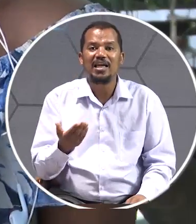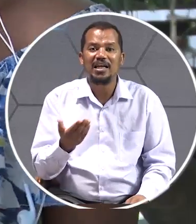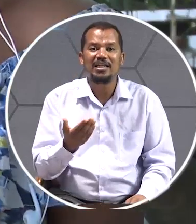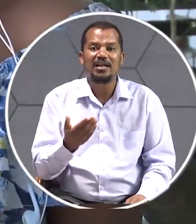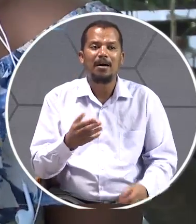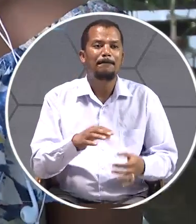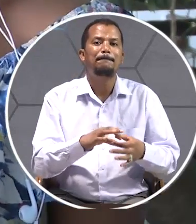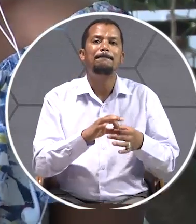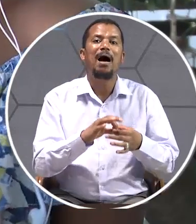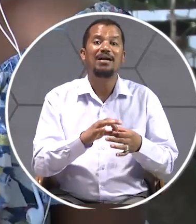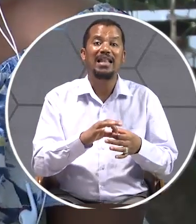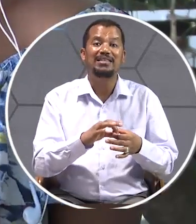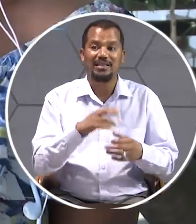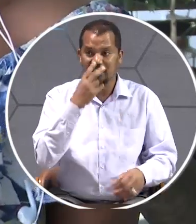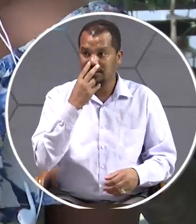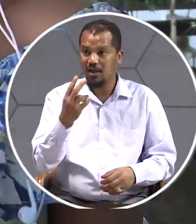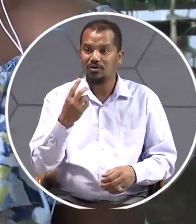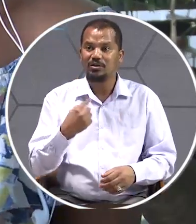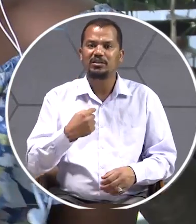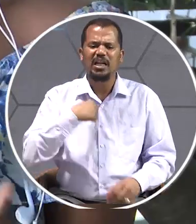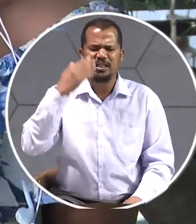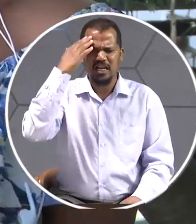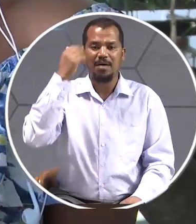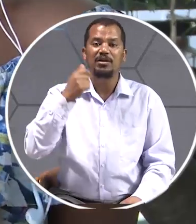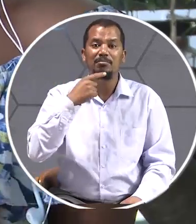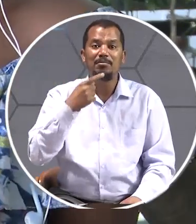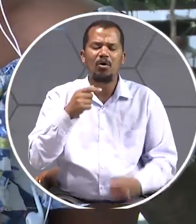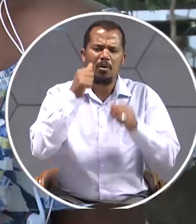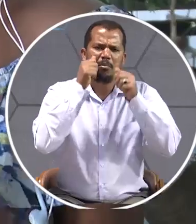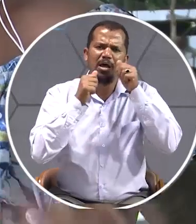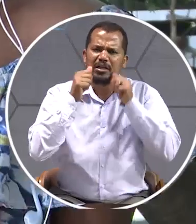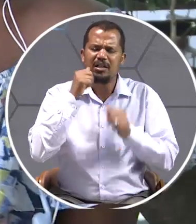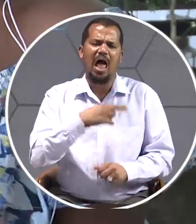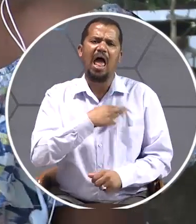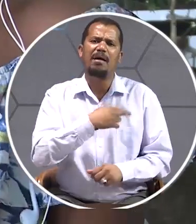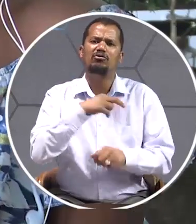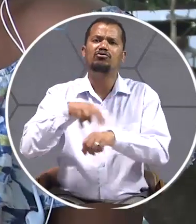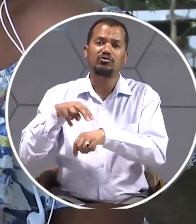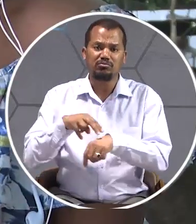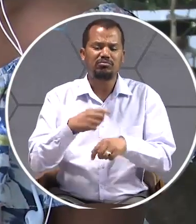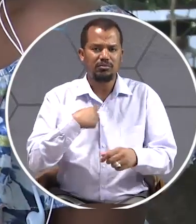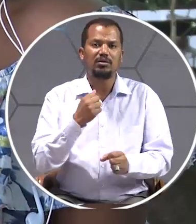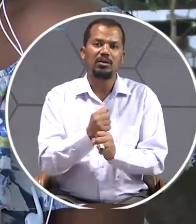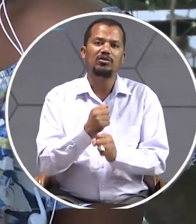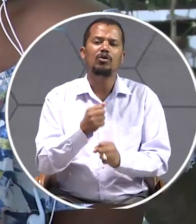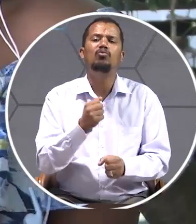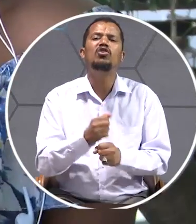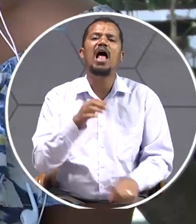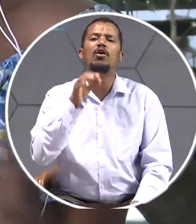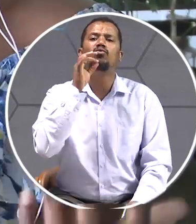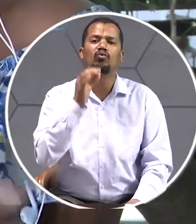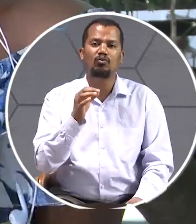ነው። ማህበራት ሲያዩ እኔ ስለምን የሚለው ነገር በእድሮች በሃይማኖት ተቋሞች ሁሉ እንሰራለን። የቡና